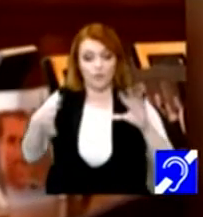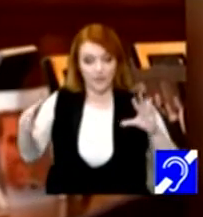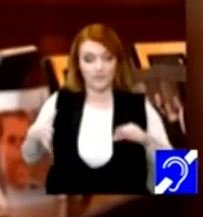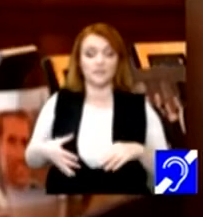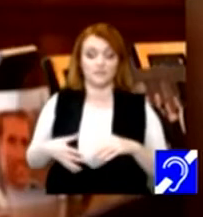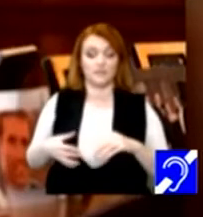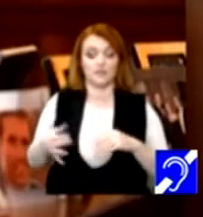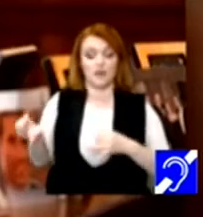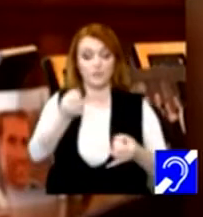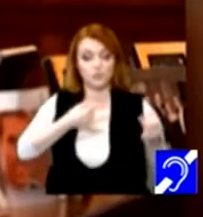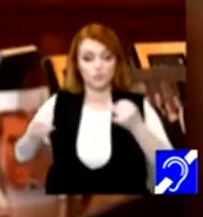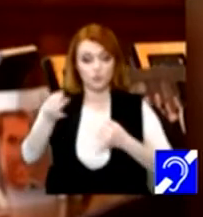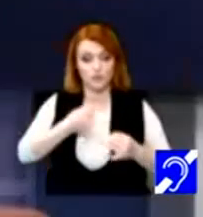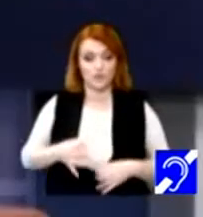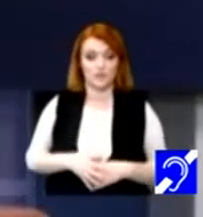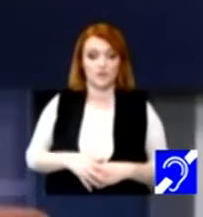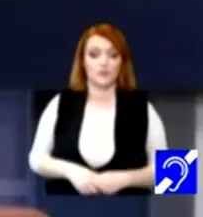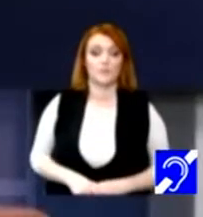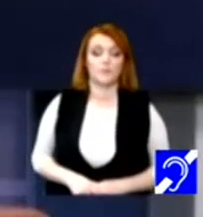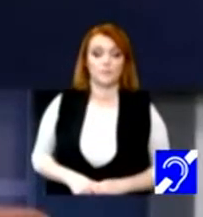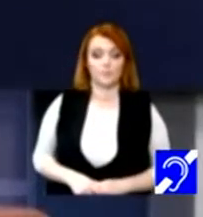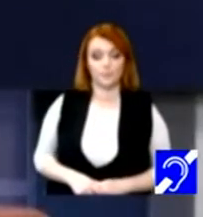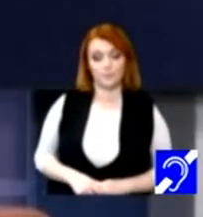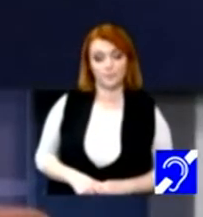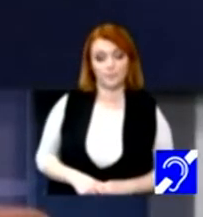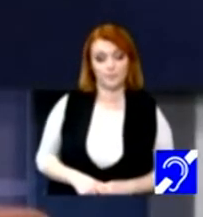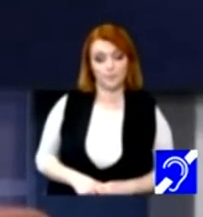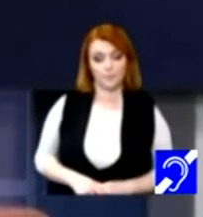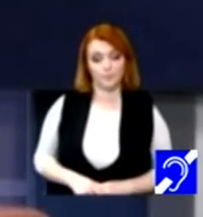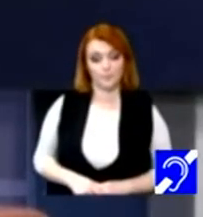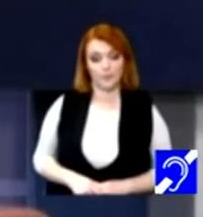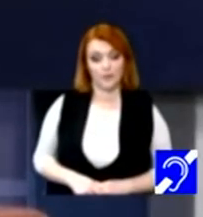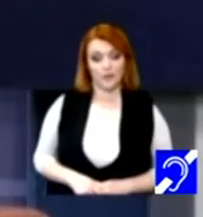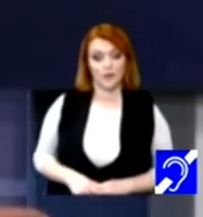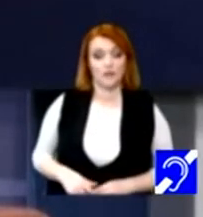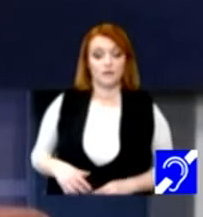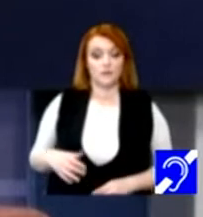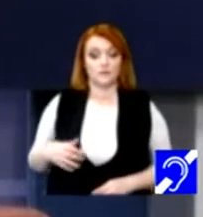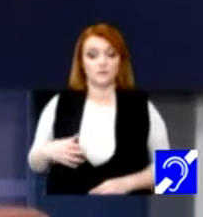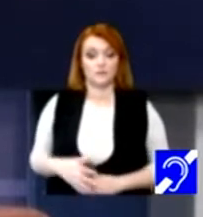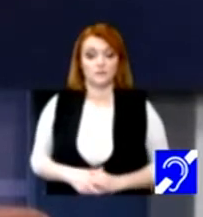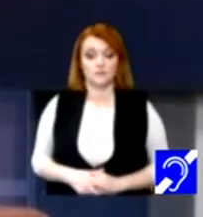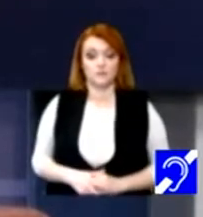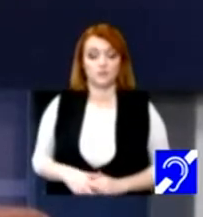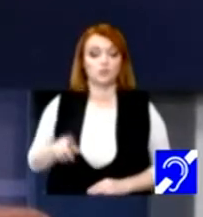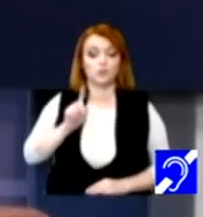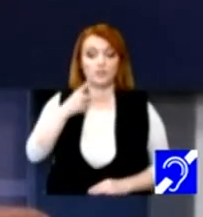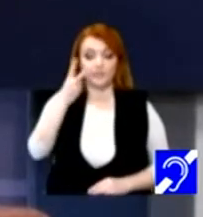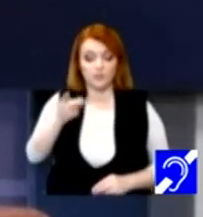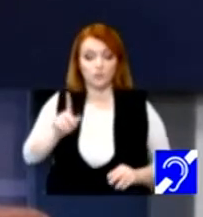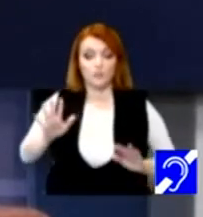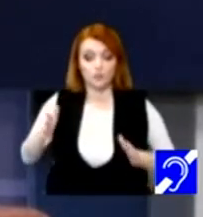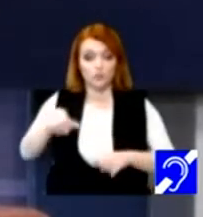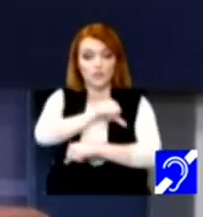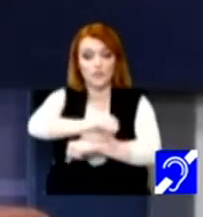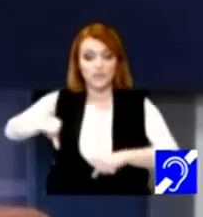rând o dezescaladare în Ucraina. Facts make clear that the only aggression we're seeing at the border of Russia